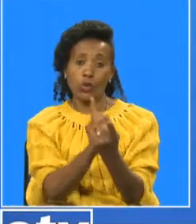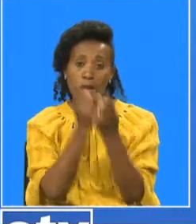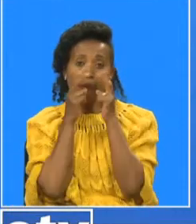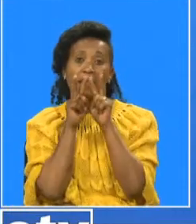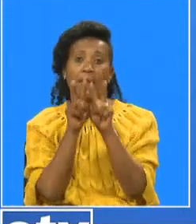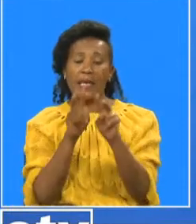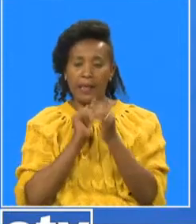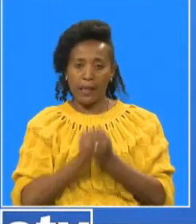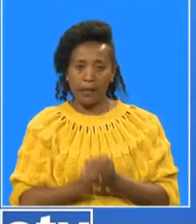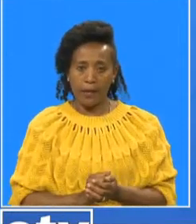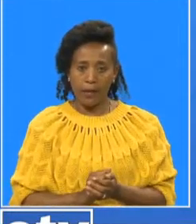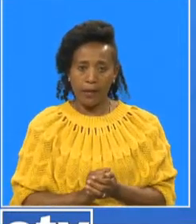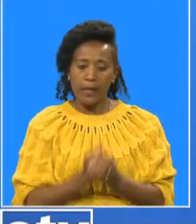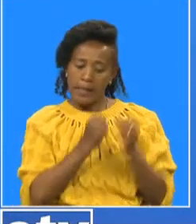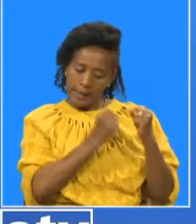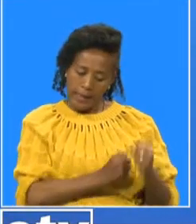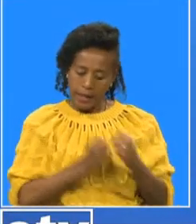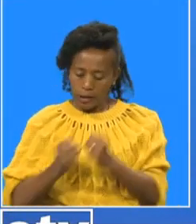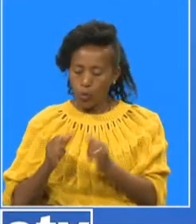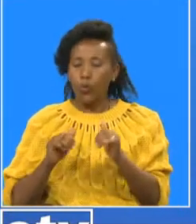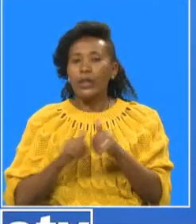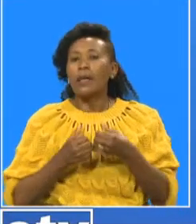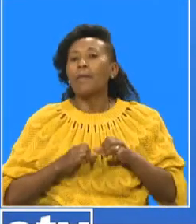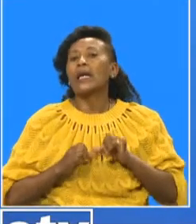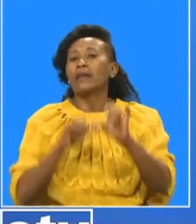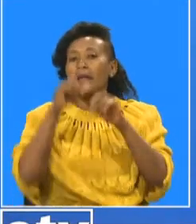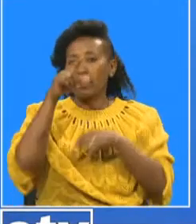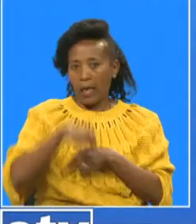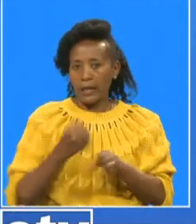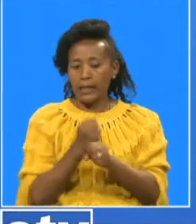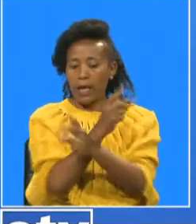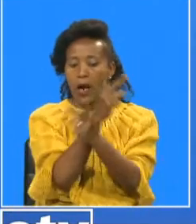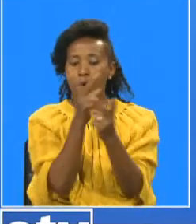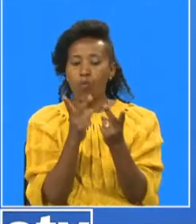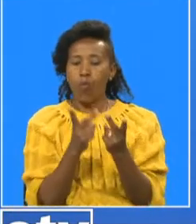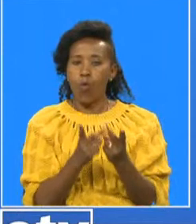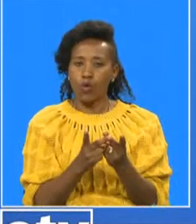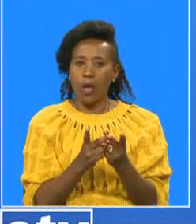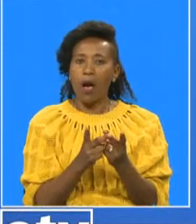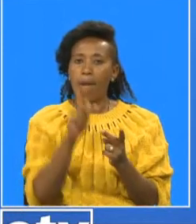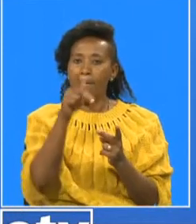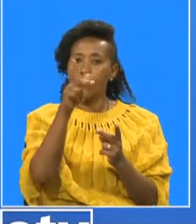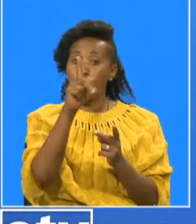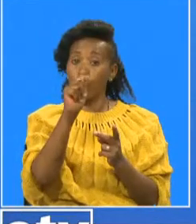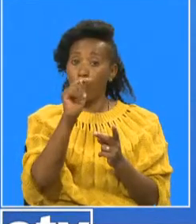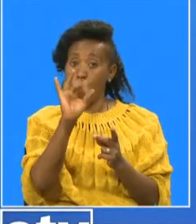በተመለከተ ተቻችሎ እንዴት መቀጠል እንዳለበት የስራ ቦታ ፕሮቶኮል በማውጣት